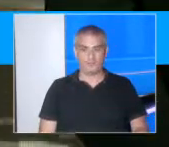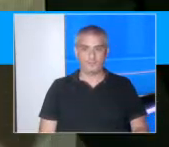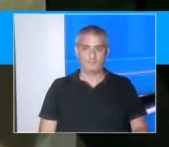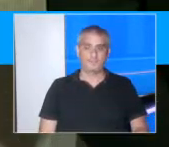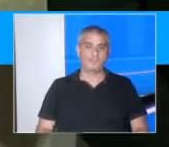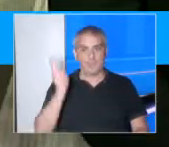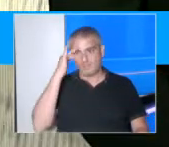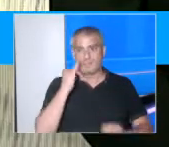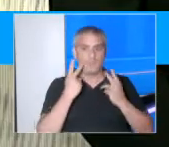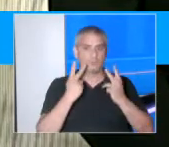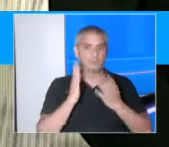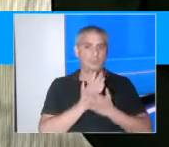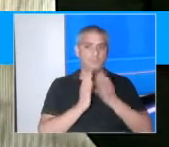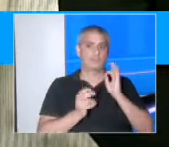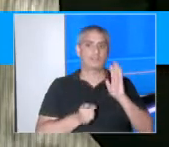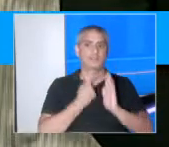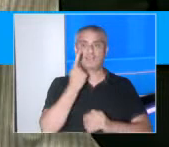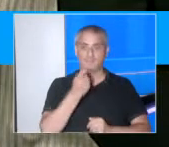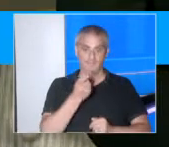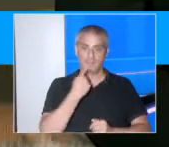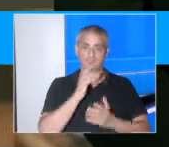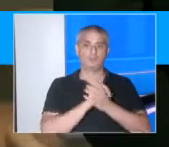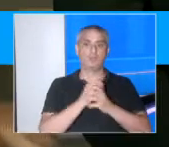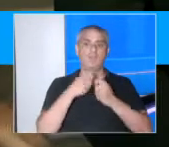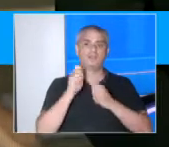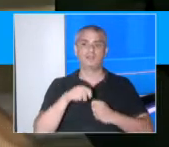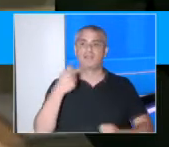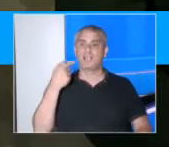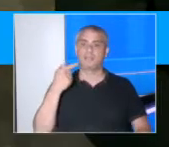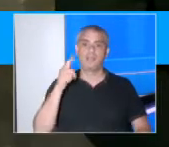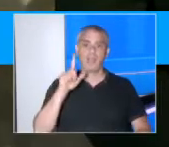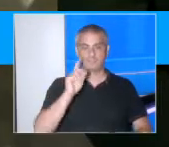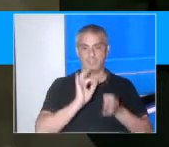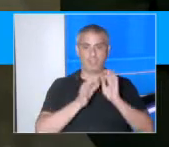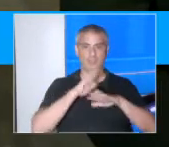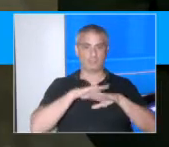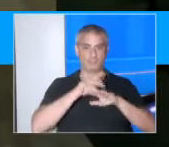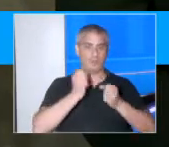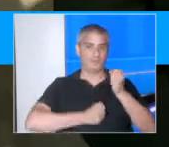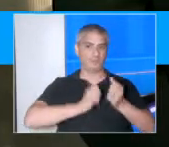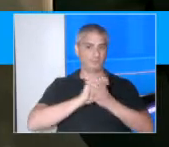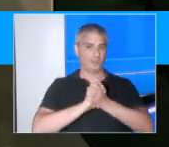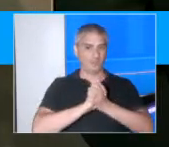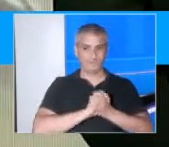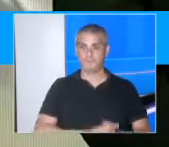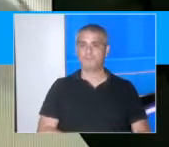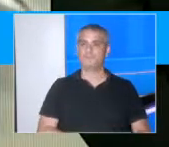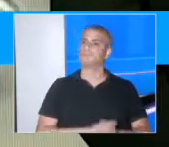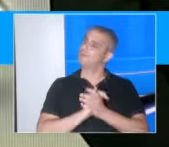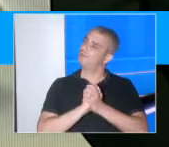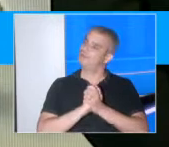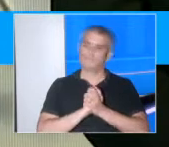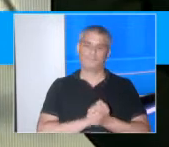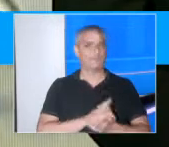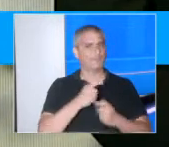וכדי להבין מה משמעות פסק הדין התקדימי הזה, נגיד שלום לחברת הכנסת גבי לסקי, עורכת דין במקצוע ממרץ, שלום.